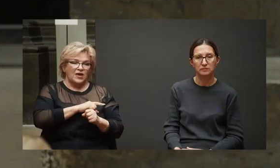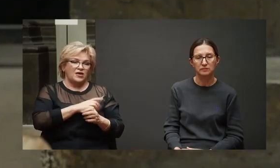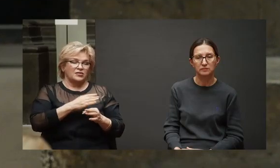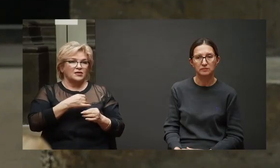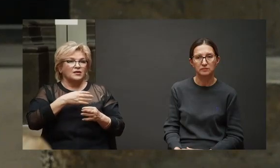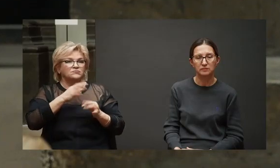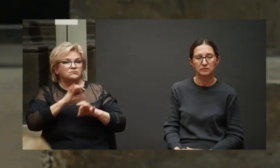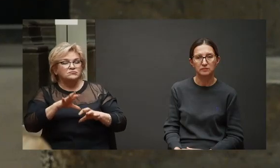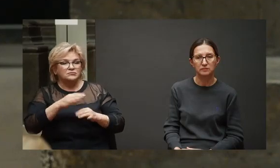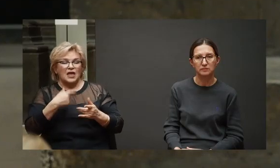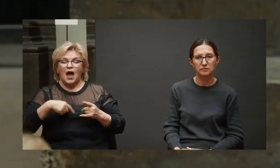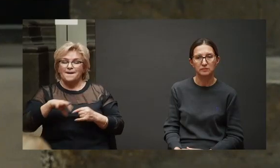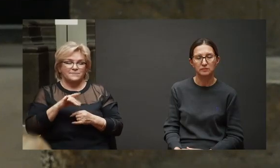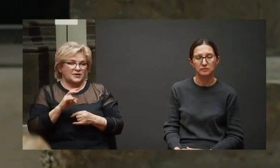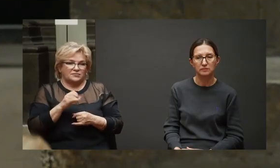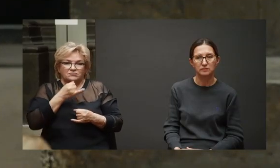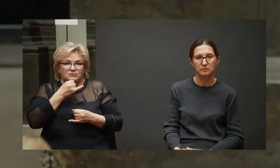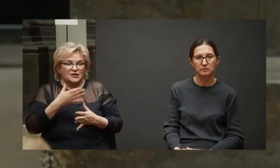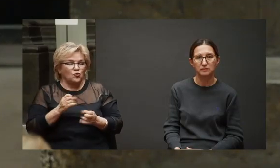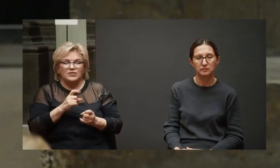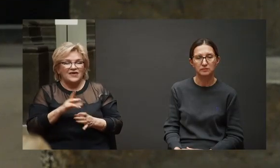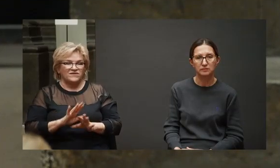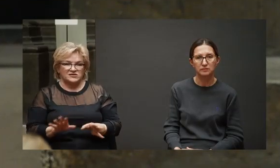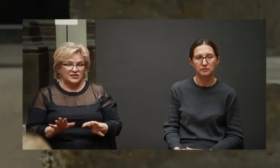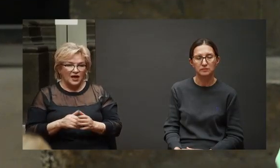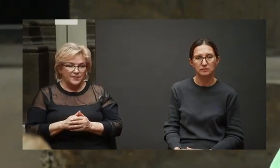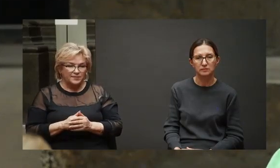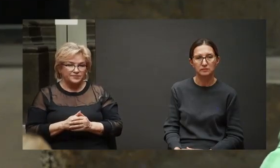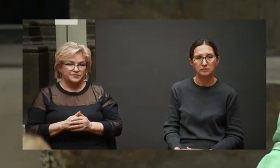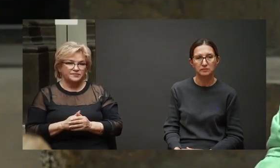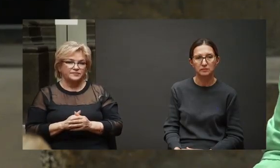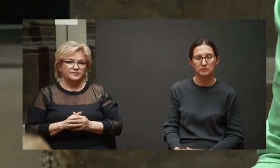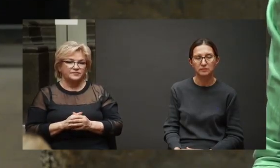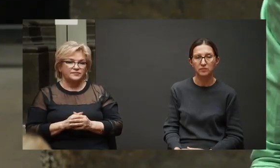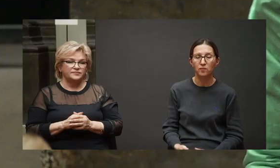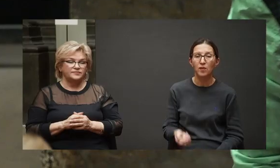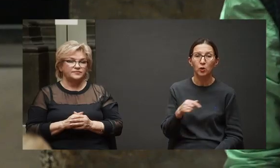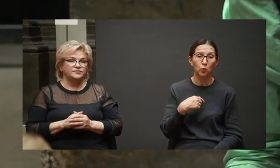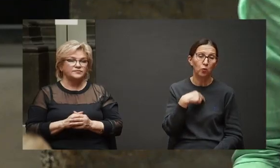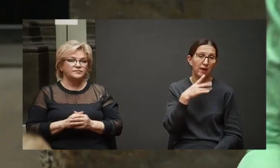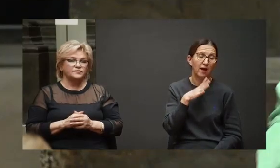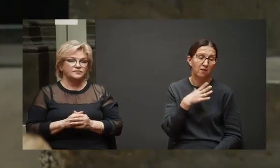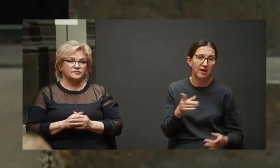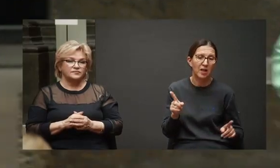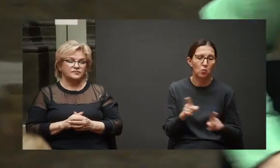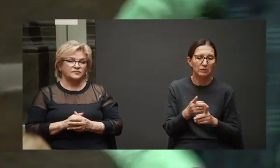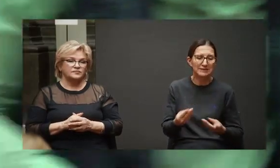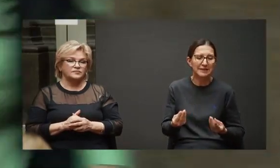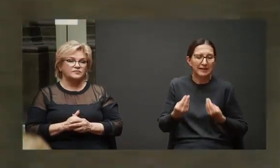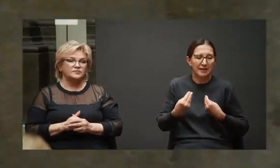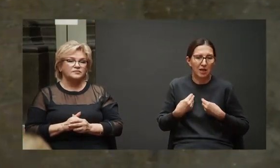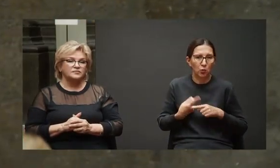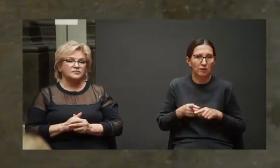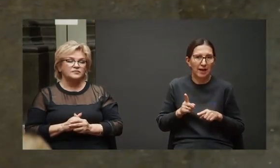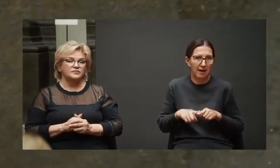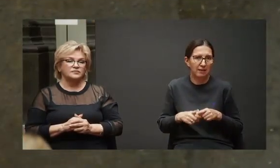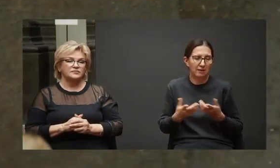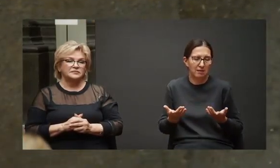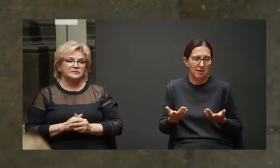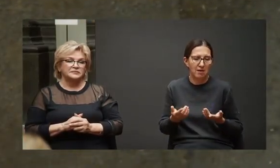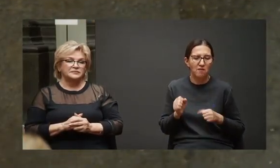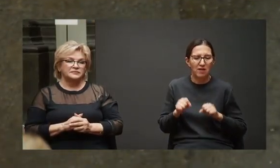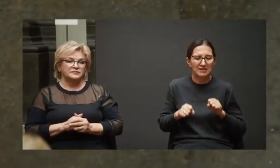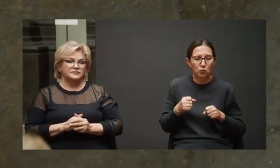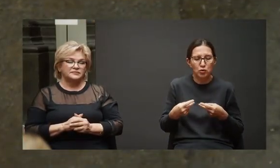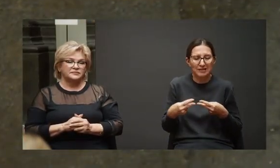нет. Или не всегда. Возможно, в этом разница. То, о чем я говорила, что музей дает эту диахронию и возможность сравнить